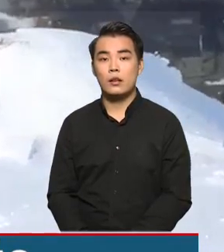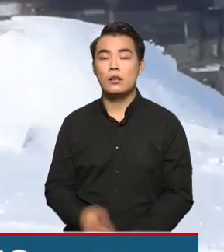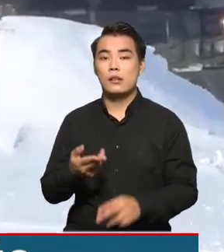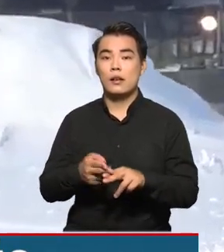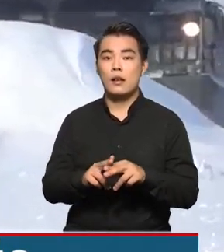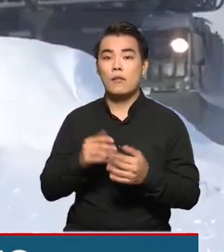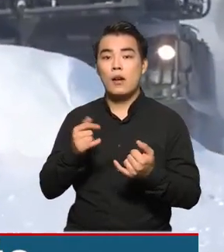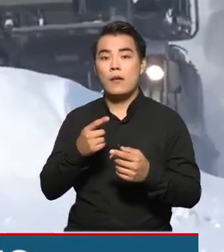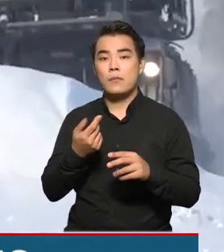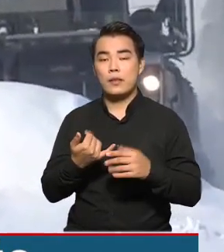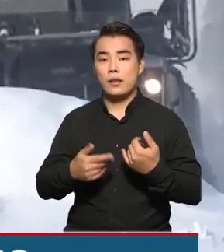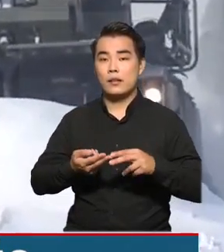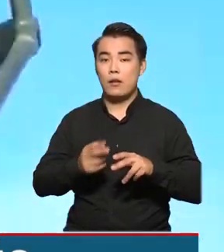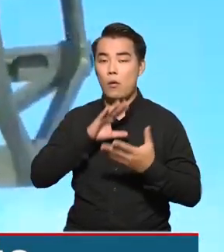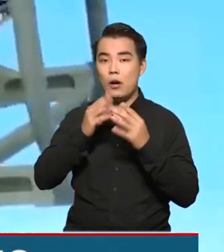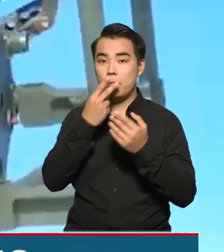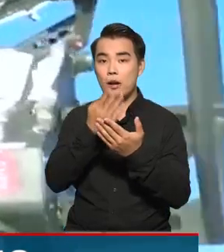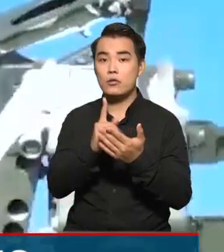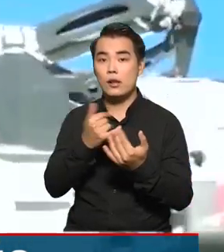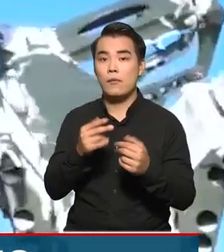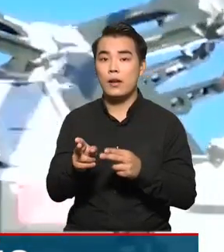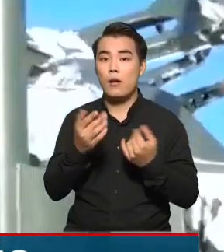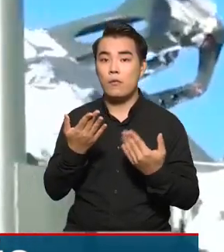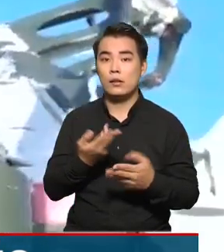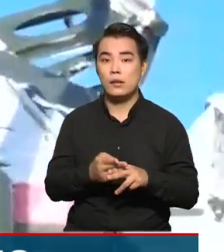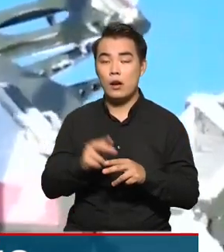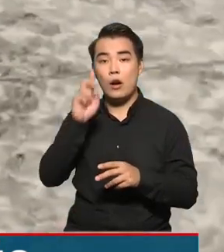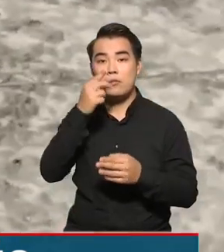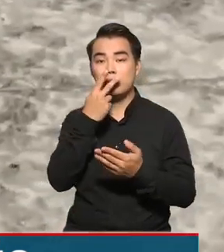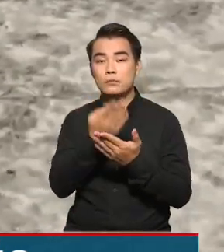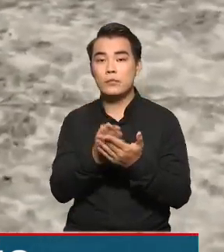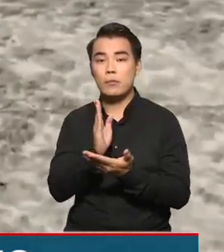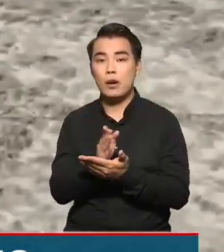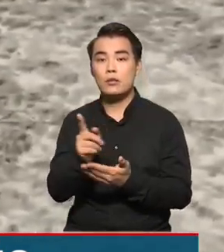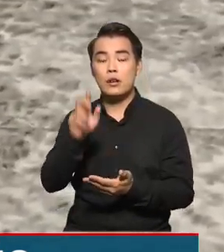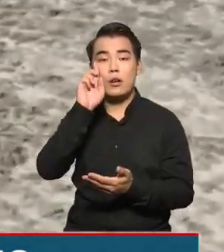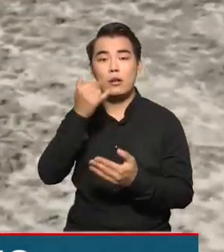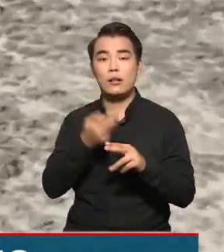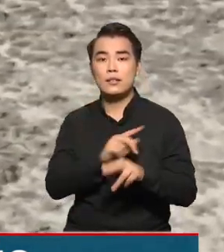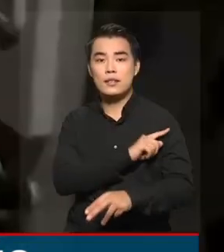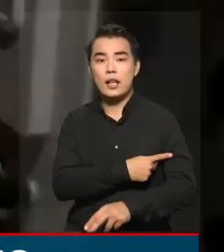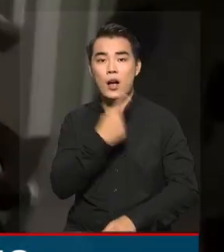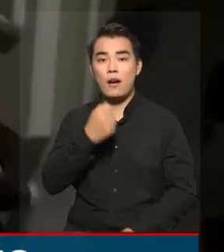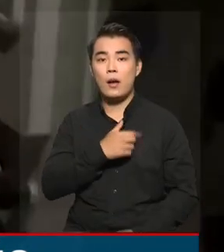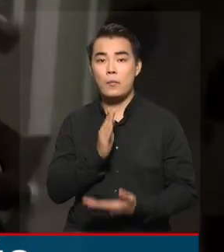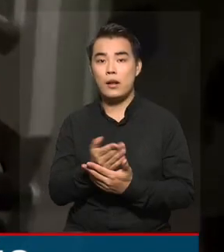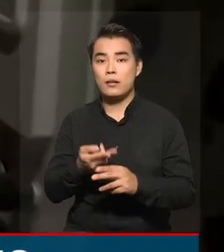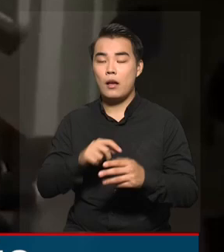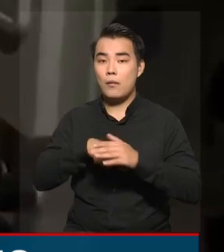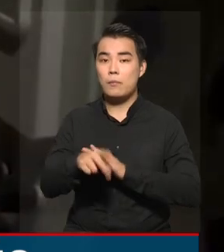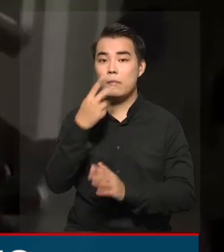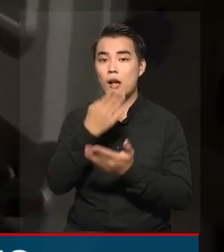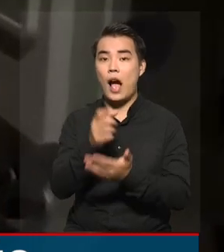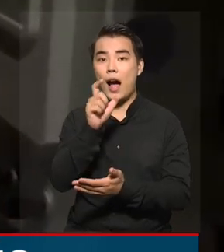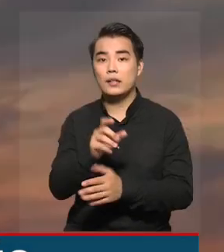деме жар астында жан жақтағы жанжалдар қаруланған елдің қор болмайтынын көрсетіп отыр. Мемлекет тірегі мықты әскер, армияның айбынды болуы